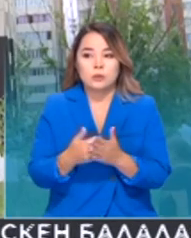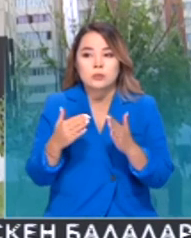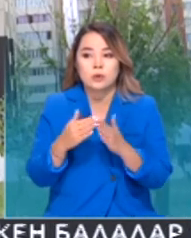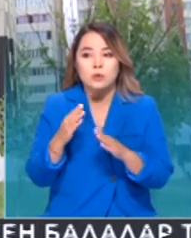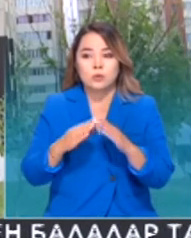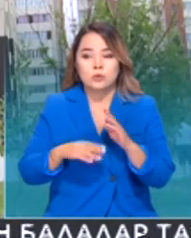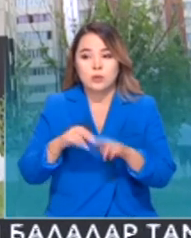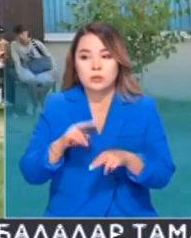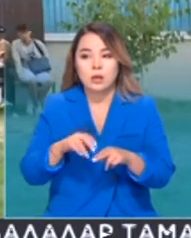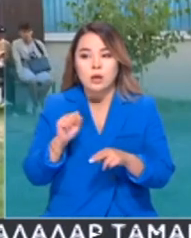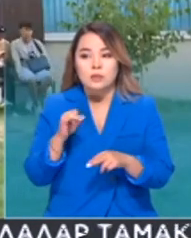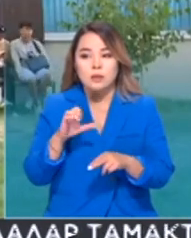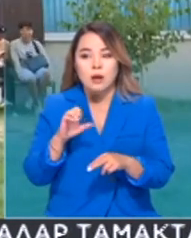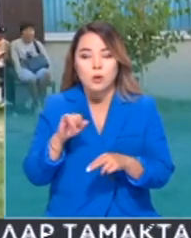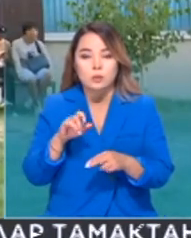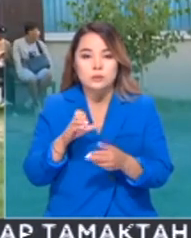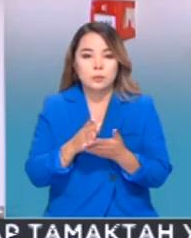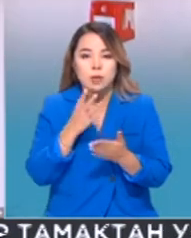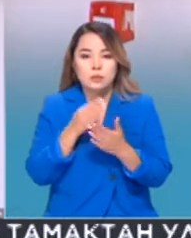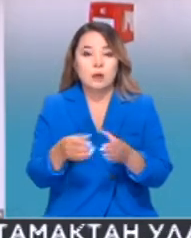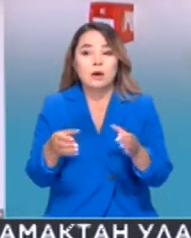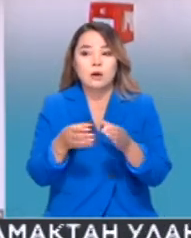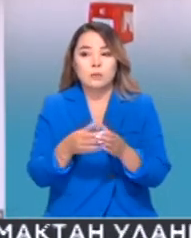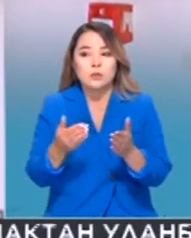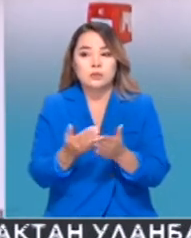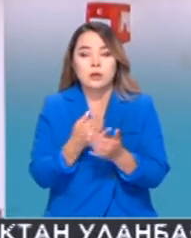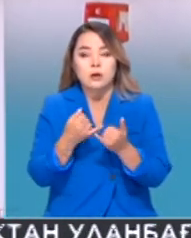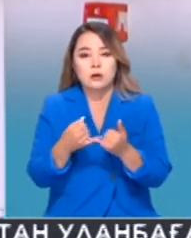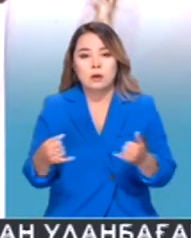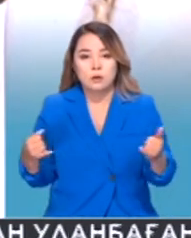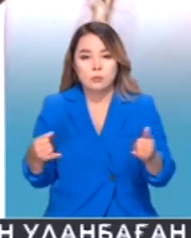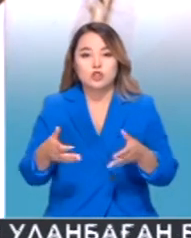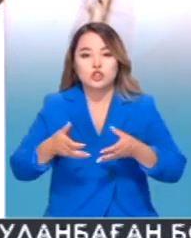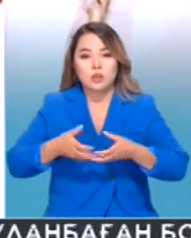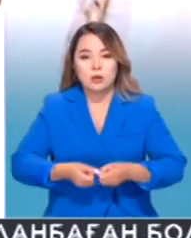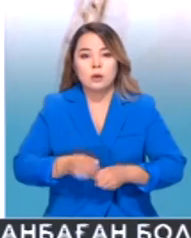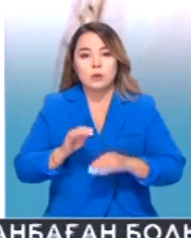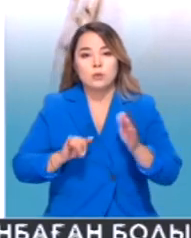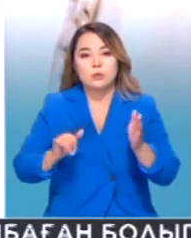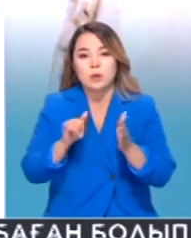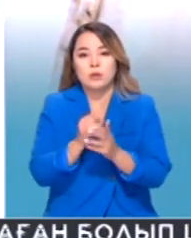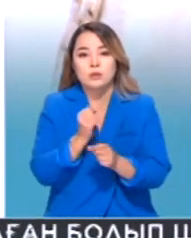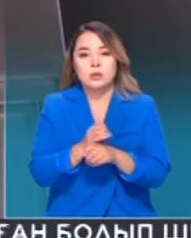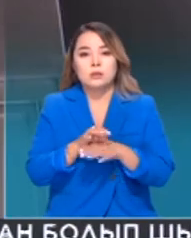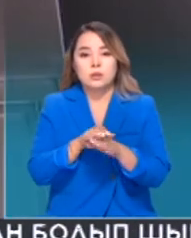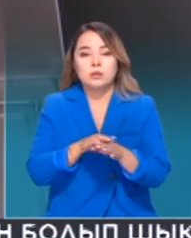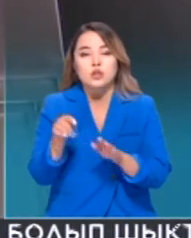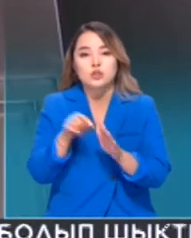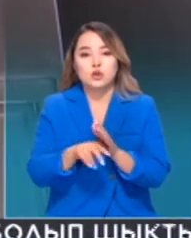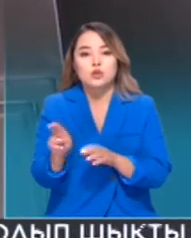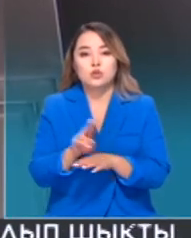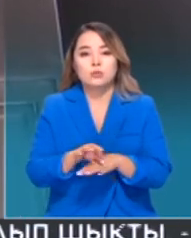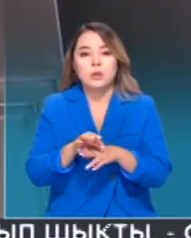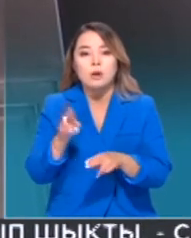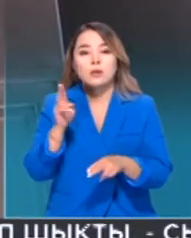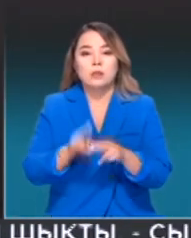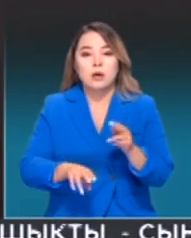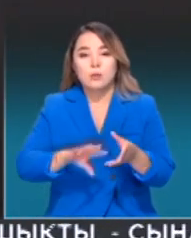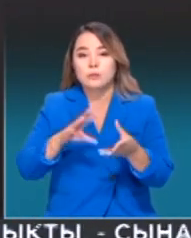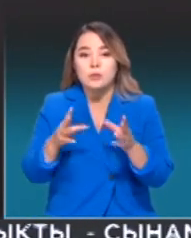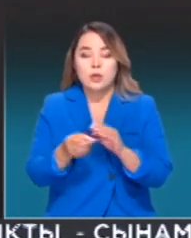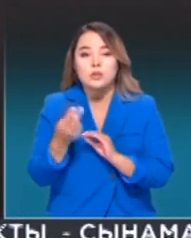салған Айт Хаусинг комплекс компаниясы жаңа кабель шахтасын орнатуы тиіс. Одан кейін ішкі жөндеу жұмыстарын аяқтап, бас